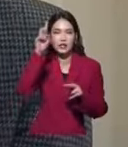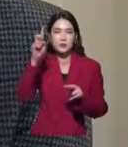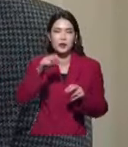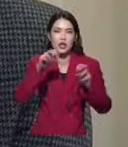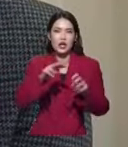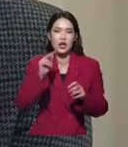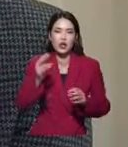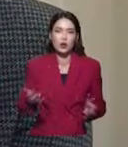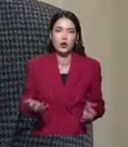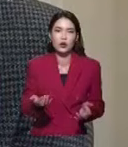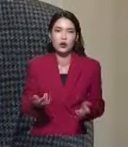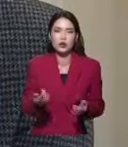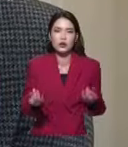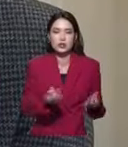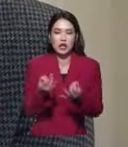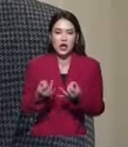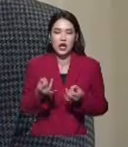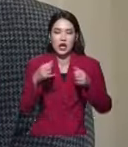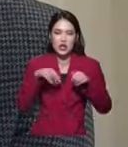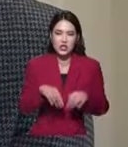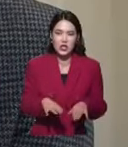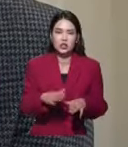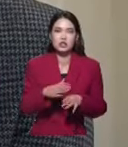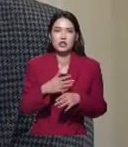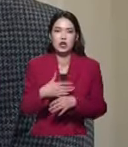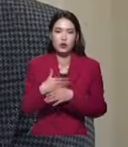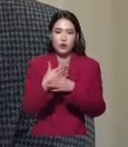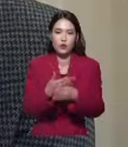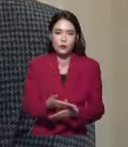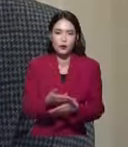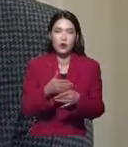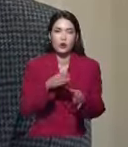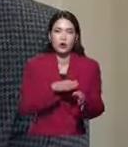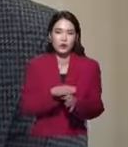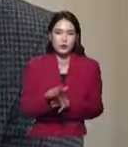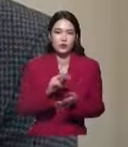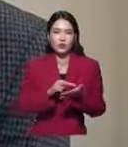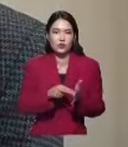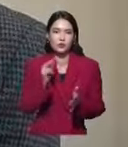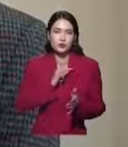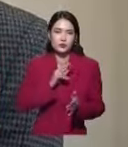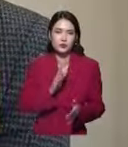қолдауымен біз қазір осы отбасыға 2-3 айға жаңағы пәтер жалдап беруге дайынбыз. Соны ұйымдастыратын боламыз.